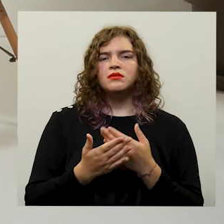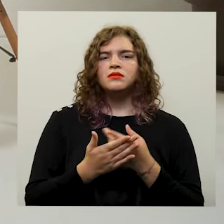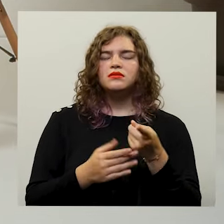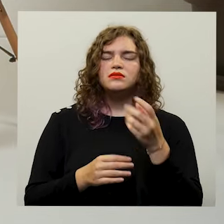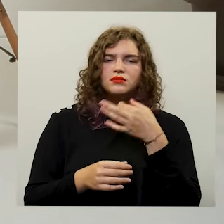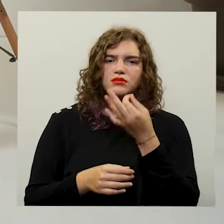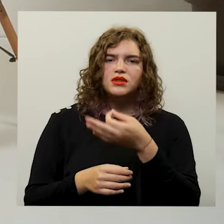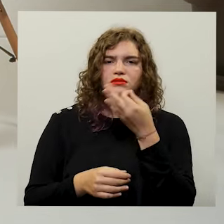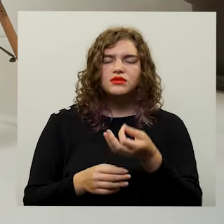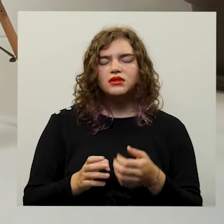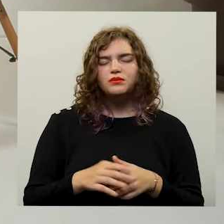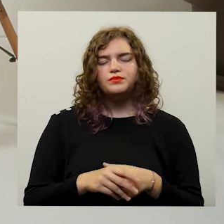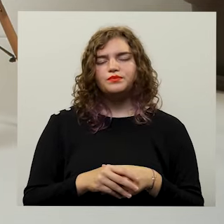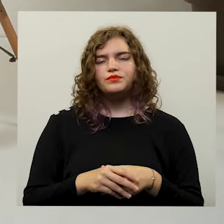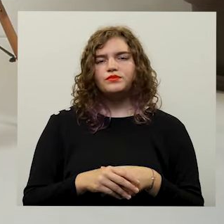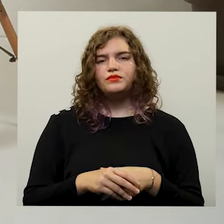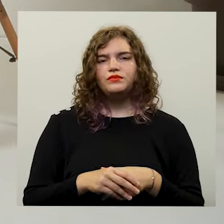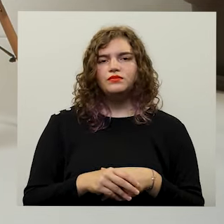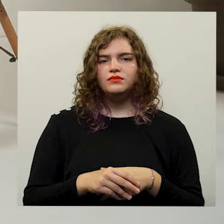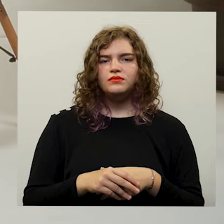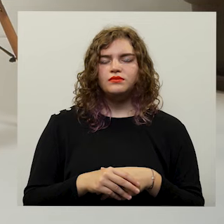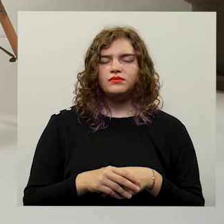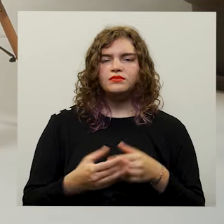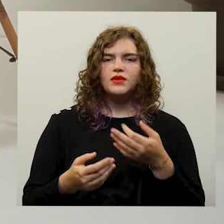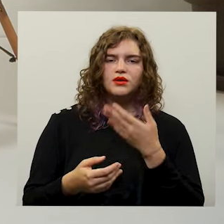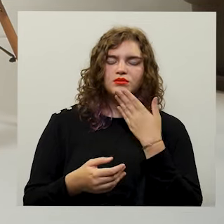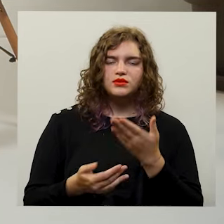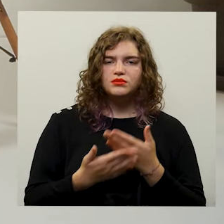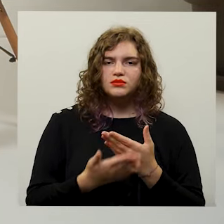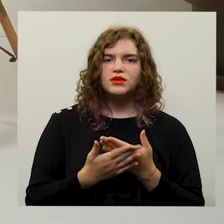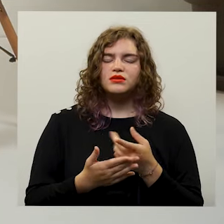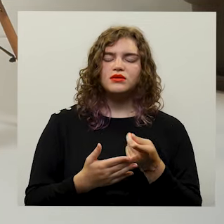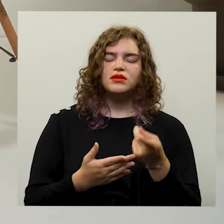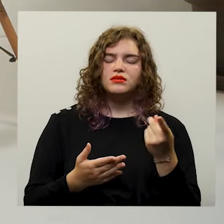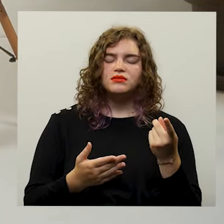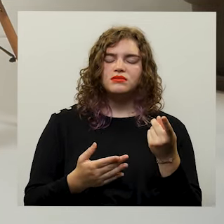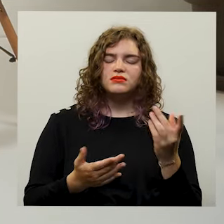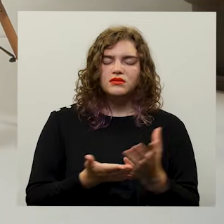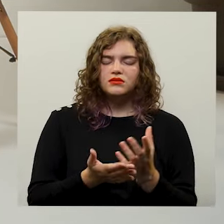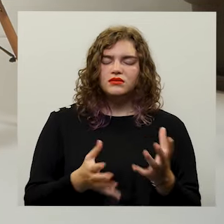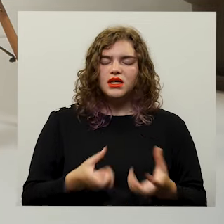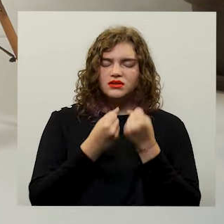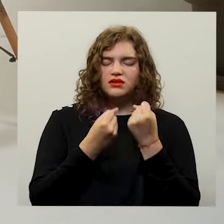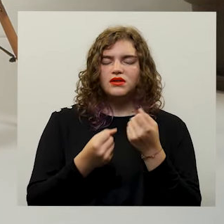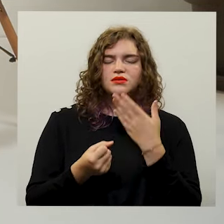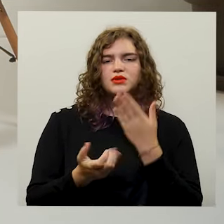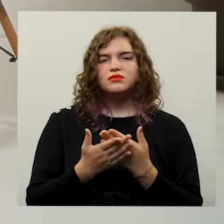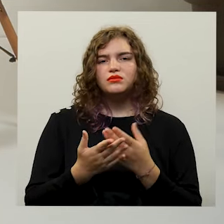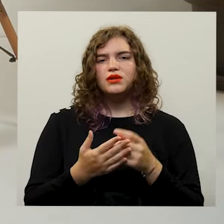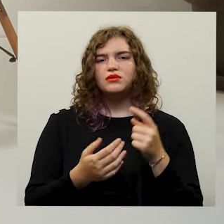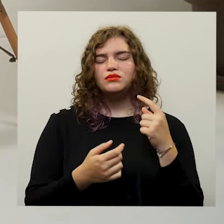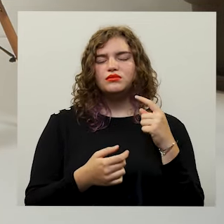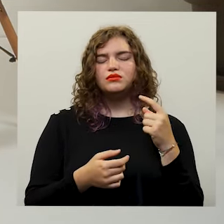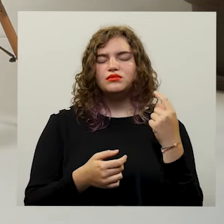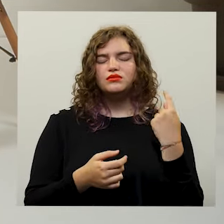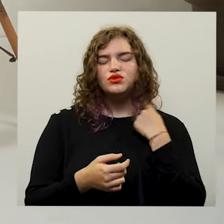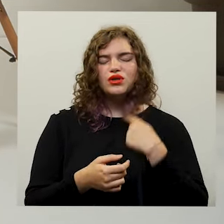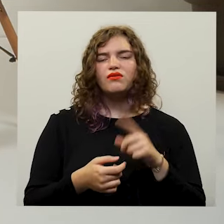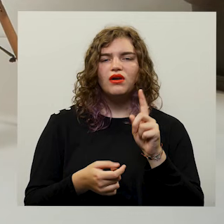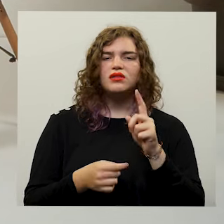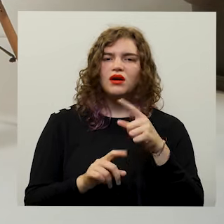mărturie. Și îți mulțumim că aici ne-ai salvat, Doamne, îți mulțumim pentru jertfa Ta la cruce, pentru